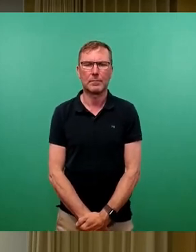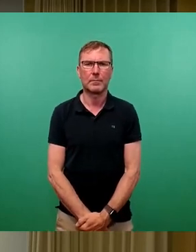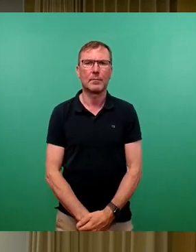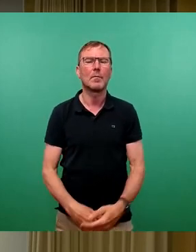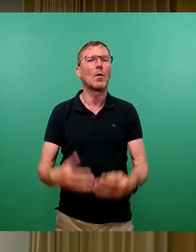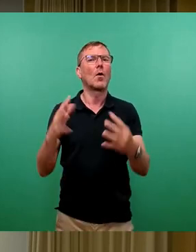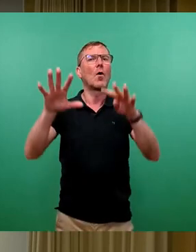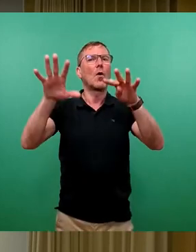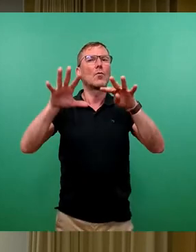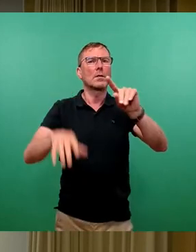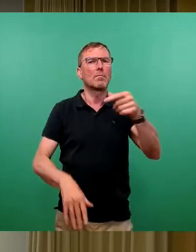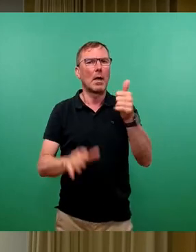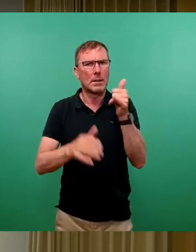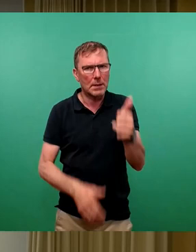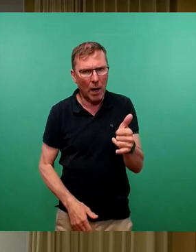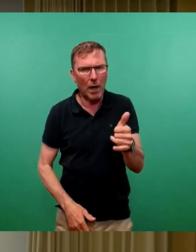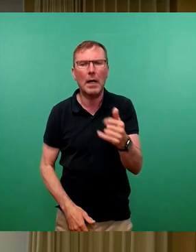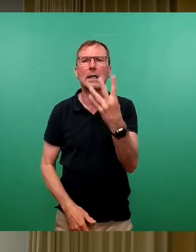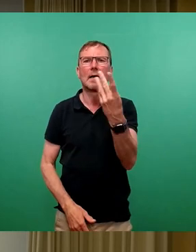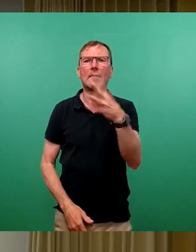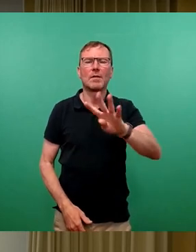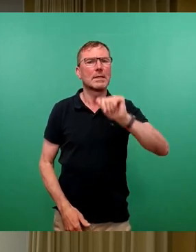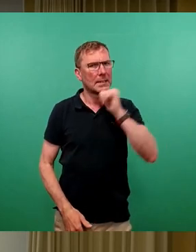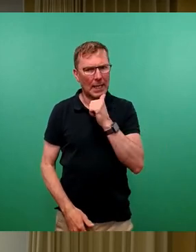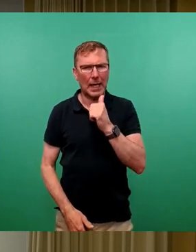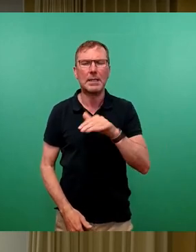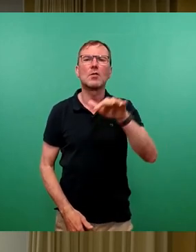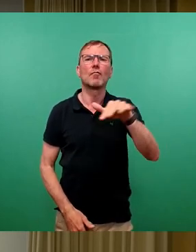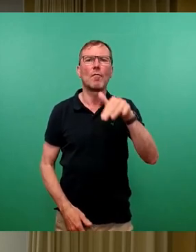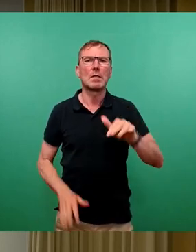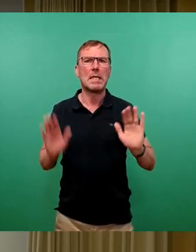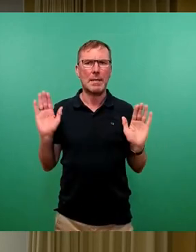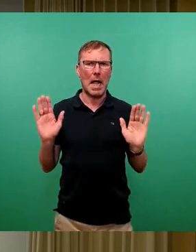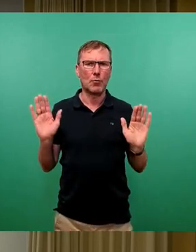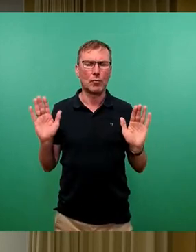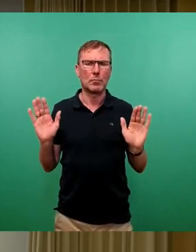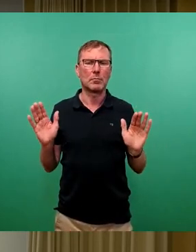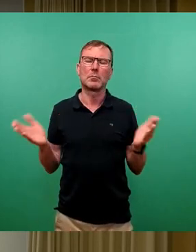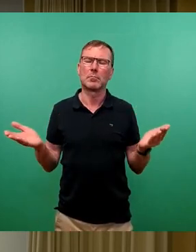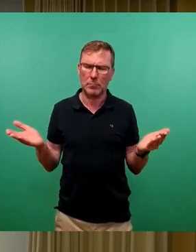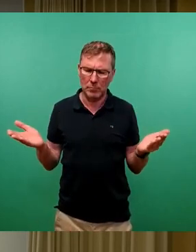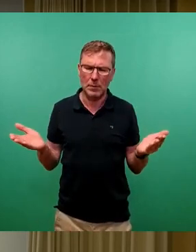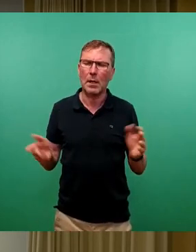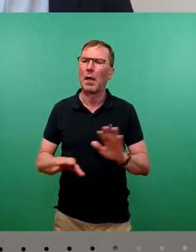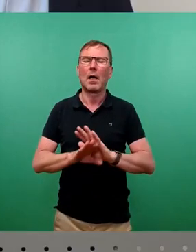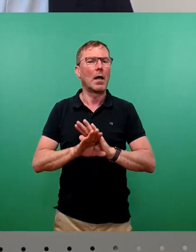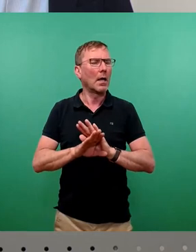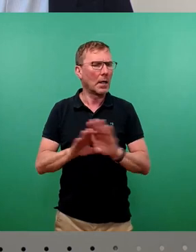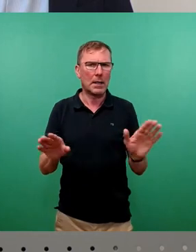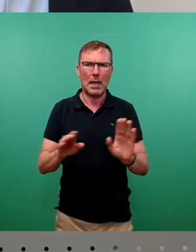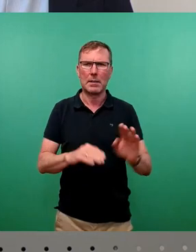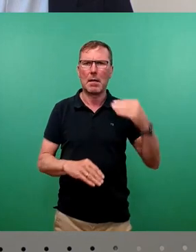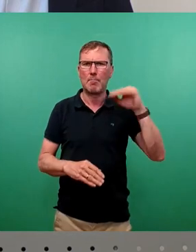19 Ja-Stimmen, 42 Nein-Stimmen, 15 Enthaltungen. Damit hat das keine Mehrheit